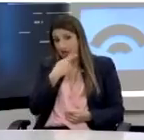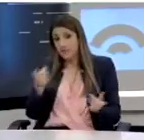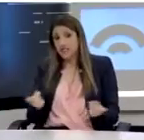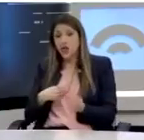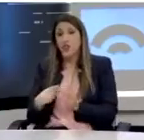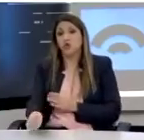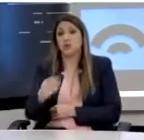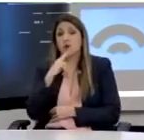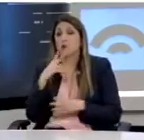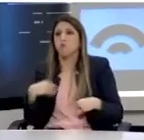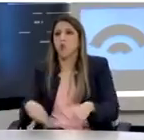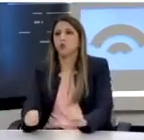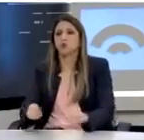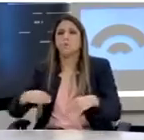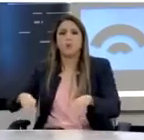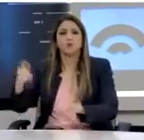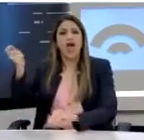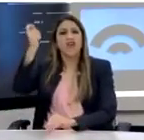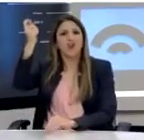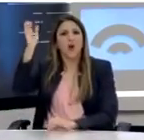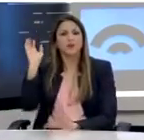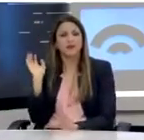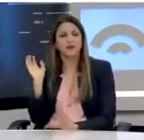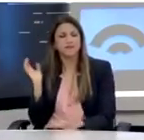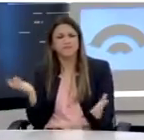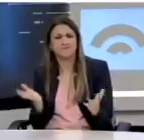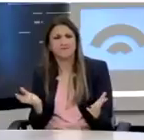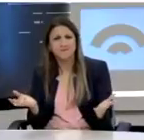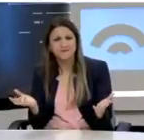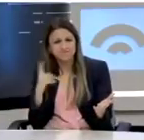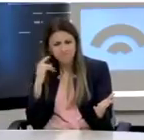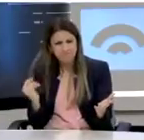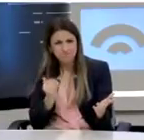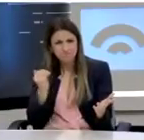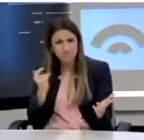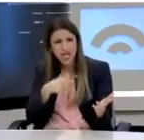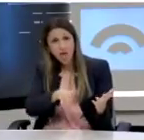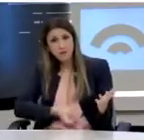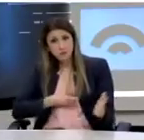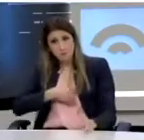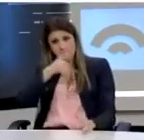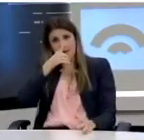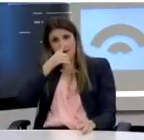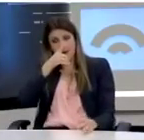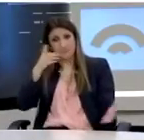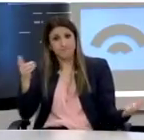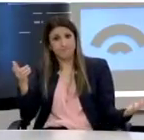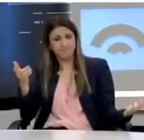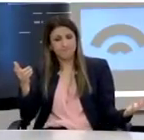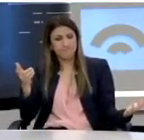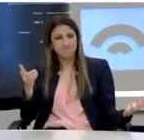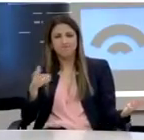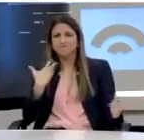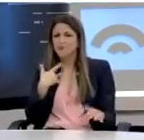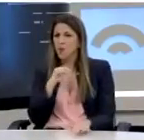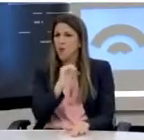αν είχαμε εμείς δώσει τη γλώσσα και την εθνότητα, θα το είχαμε λύσει το θέμα, δεν τα δίναμε γιατί εμείς ήμασταν εθνικά υπερήφανοι. Κυρία Γεννηματά,